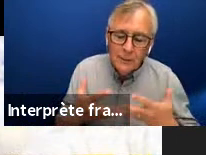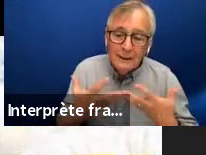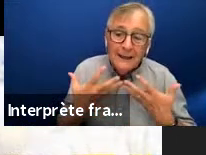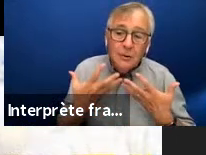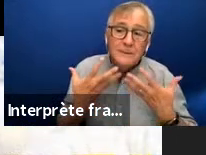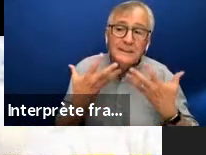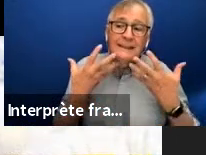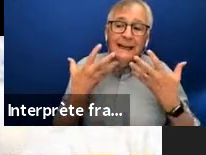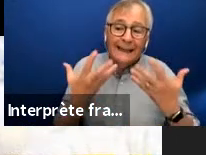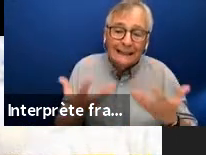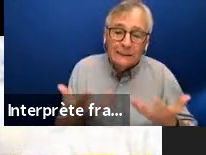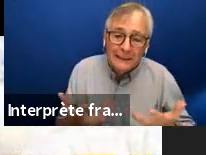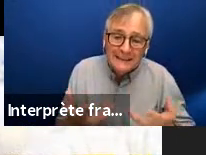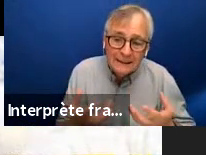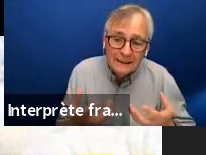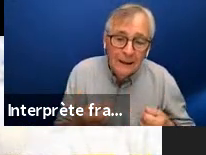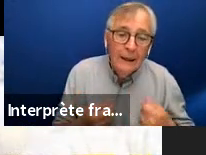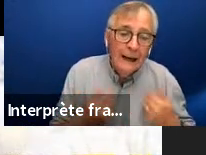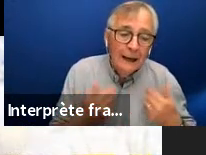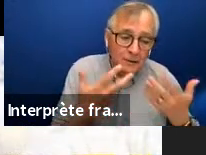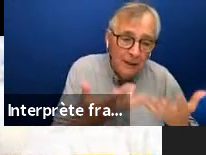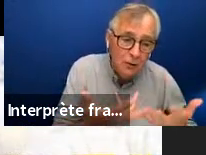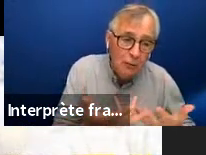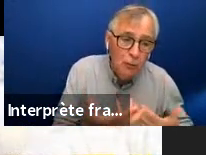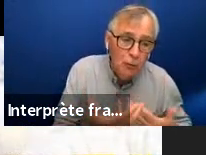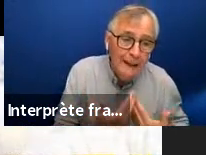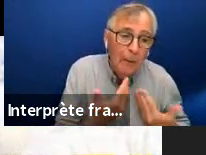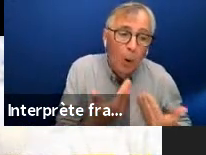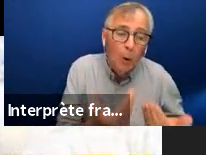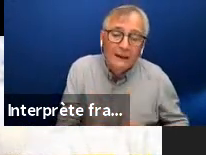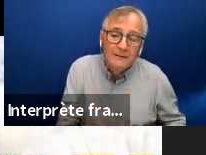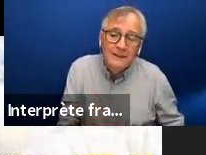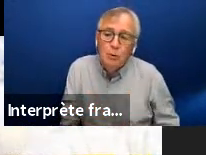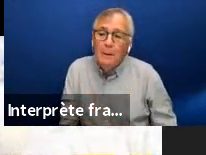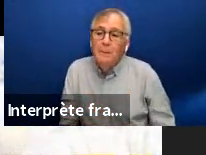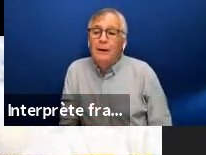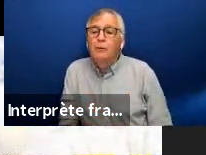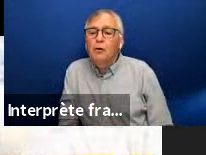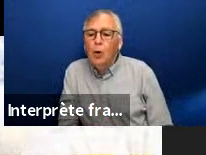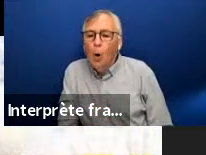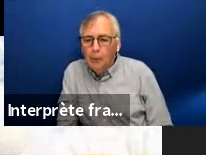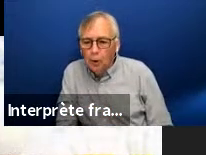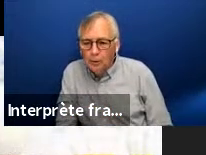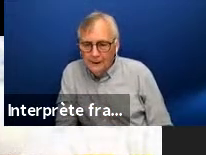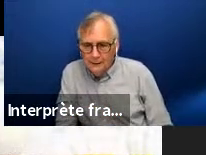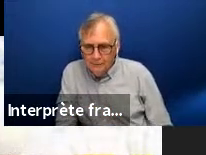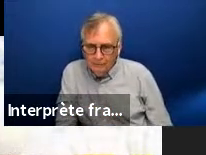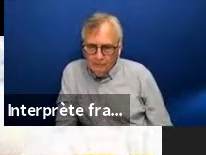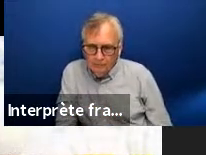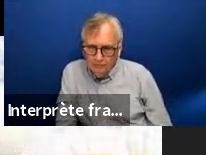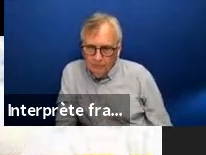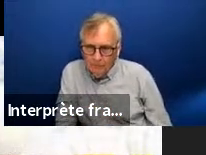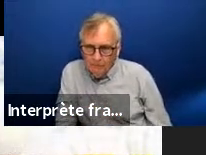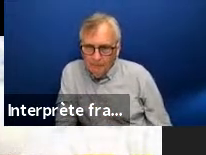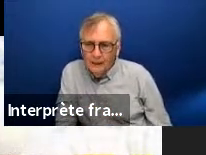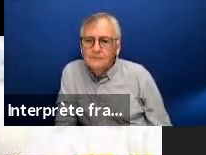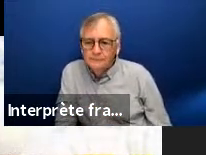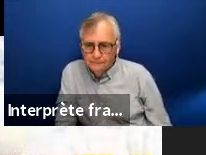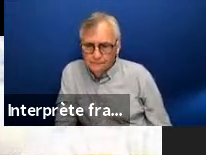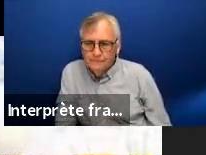contact visuel et aussi d'être expressif en ce sens que vous démontrez visuellement que vous comprenez.